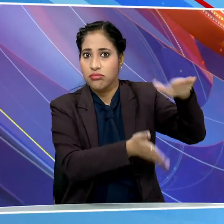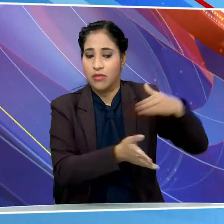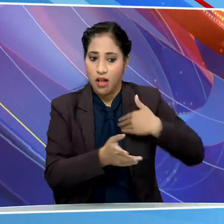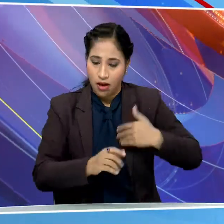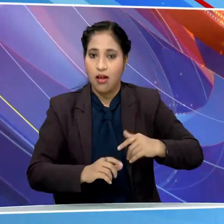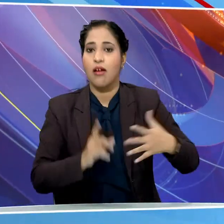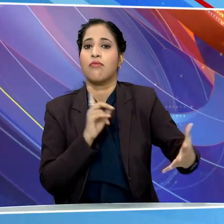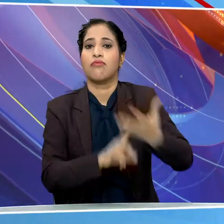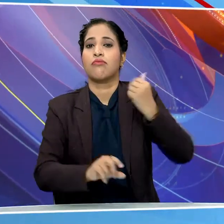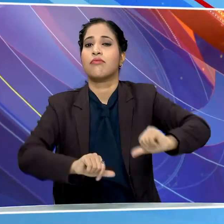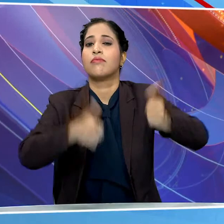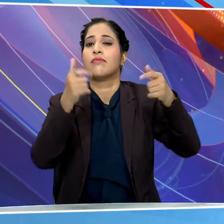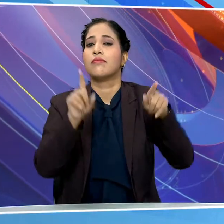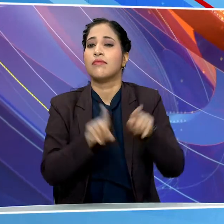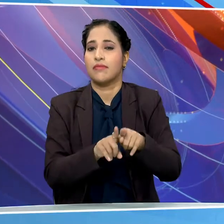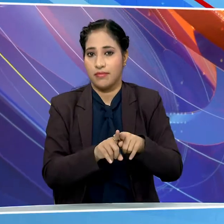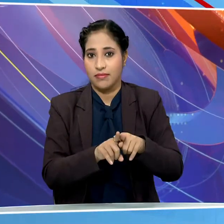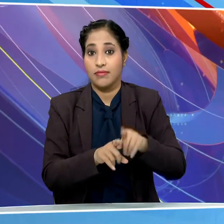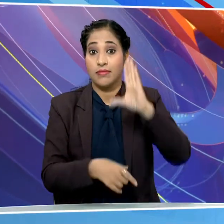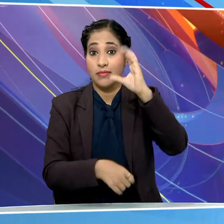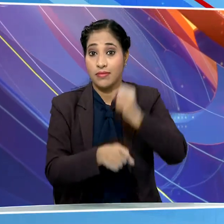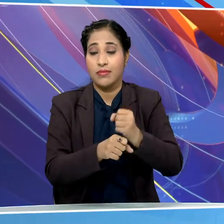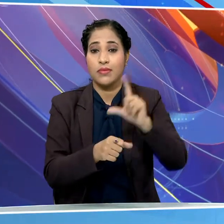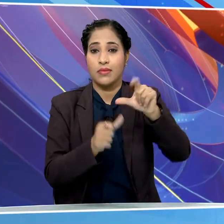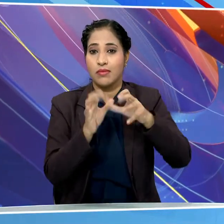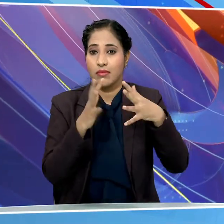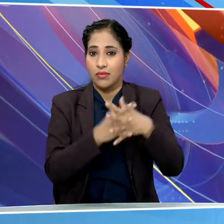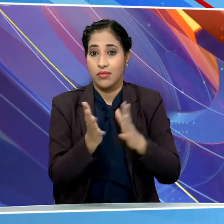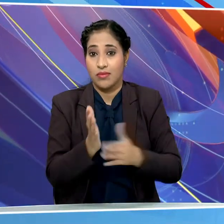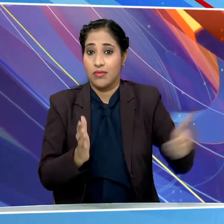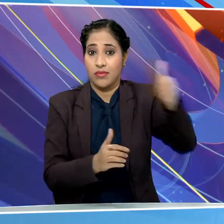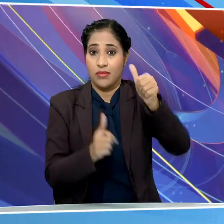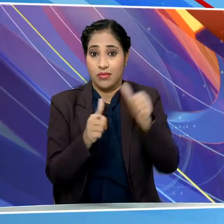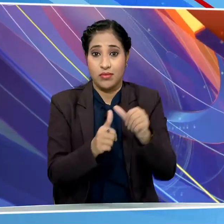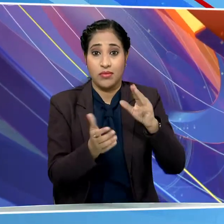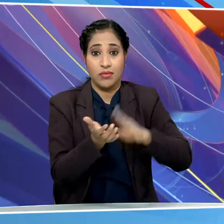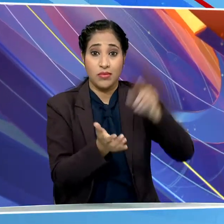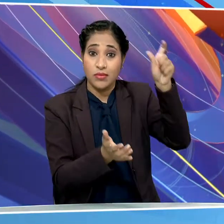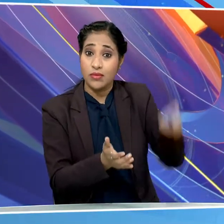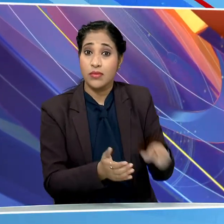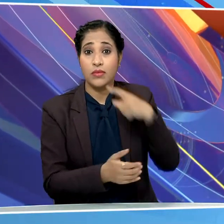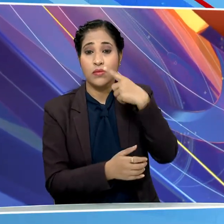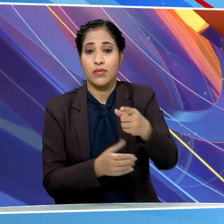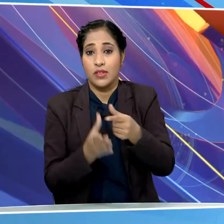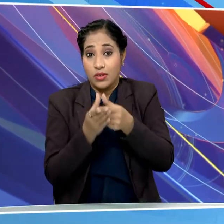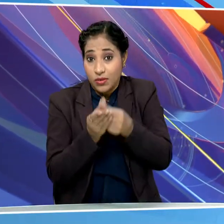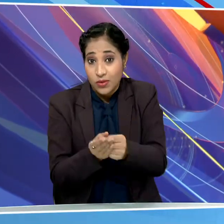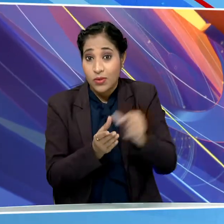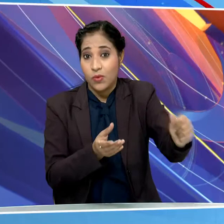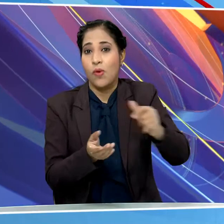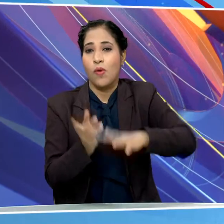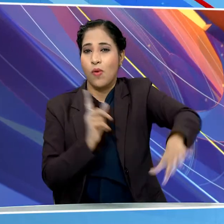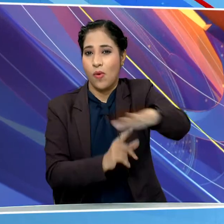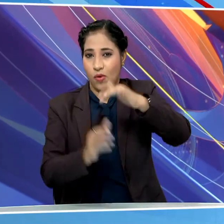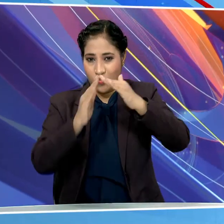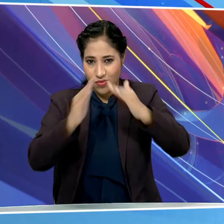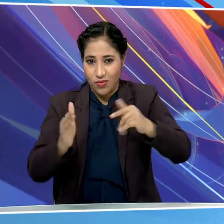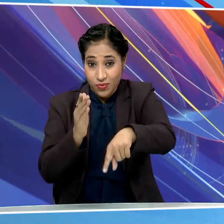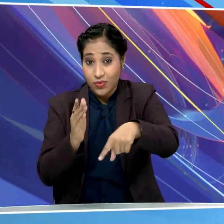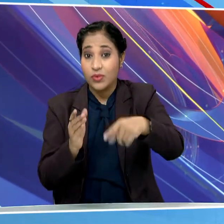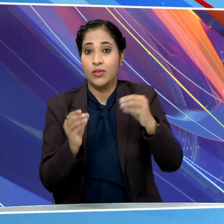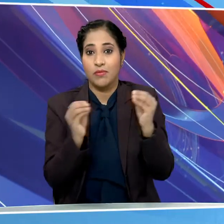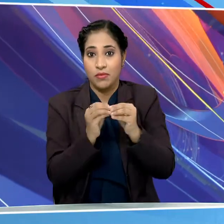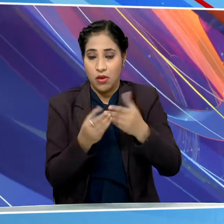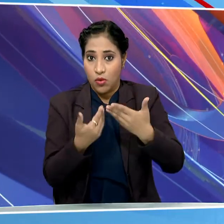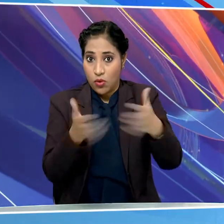है। और केंद्रीय कानून मंत्री अर्जुन मेघवाल ने कहा कि मूंगफली अनुसंधान केंद्र बीकानेर में